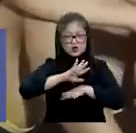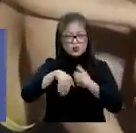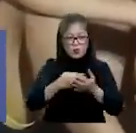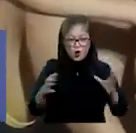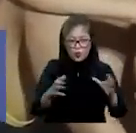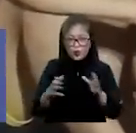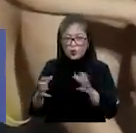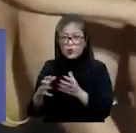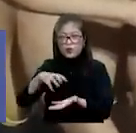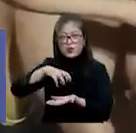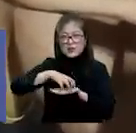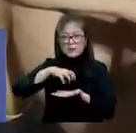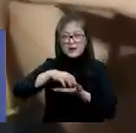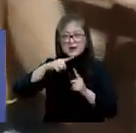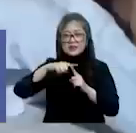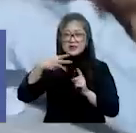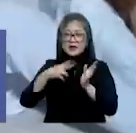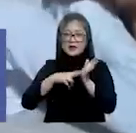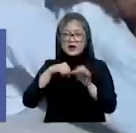kejawi Permai Tenggarong Kalimantan Timur